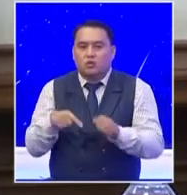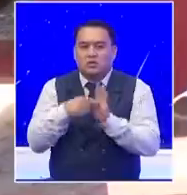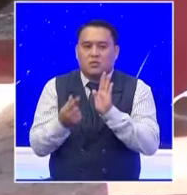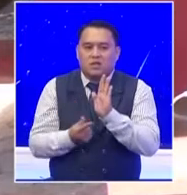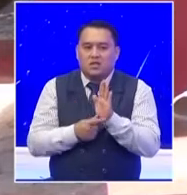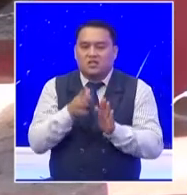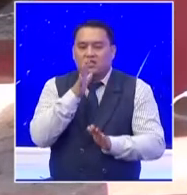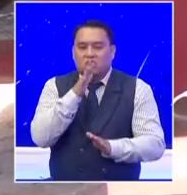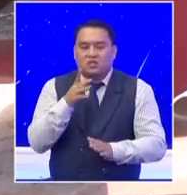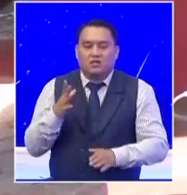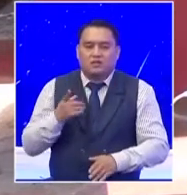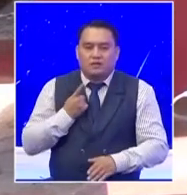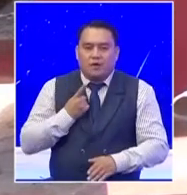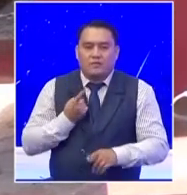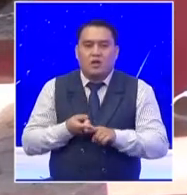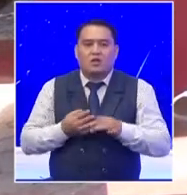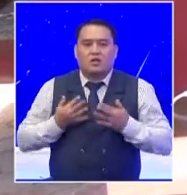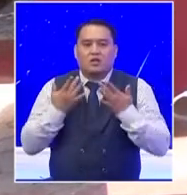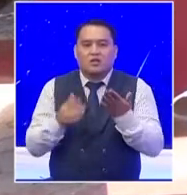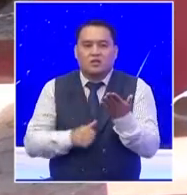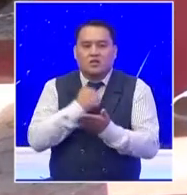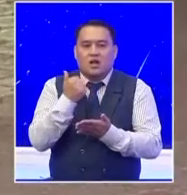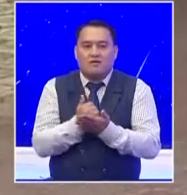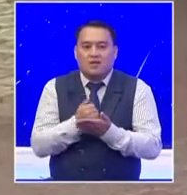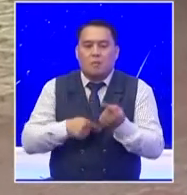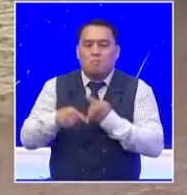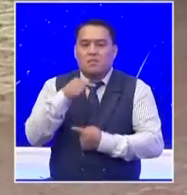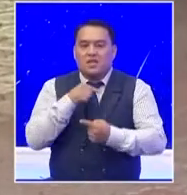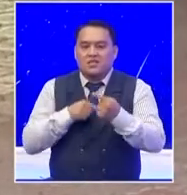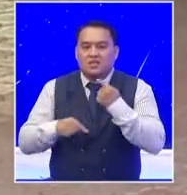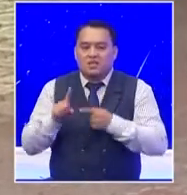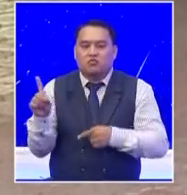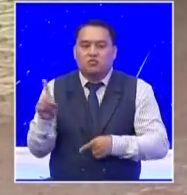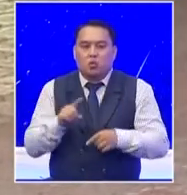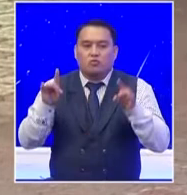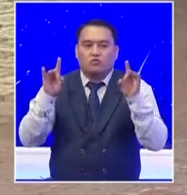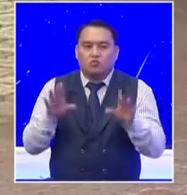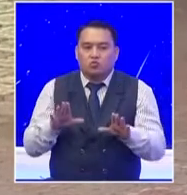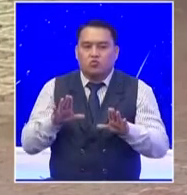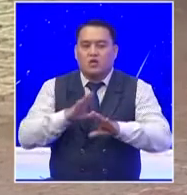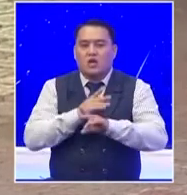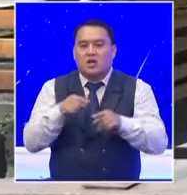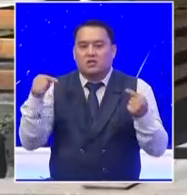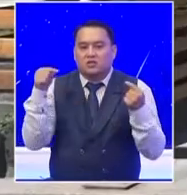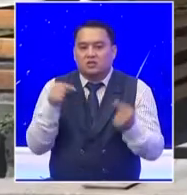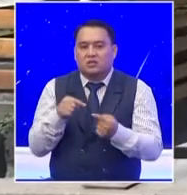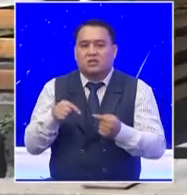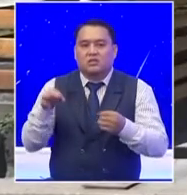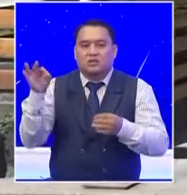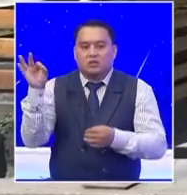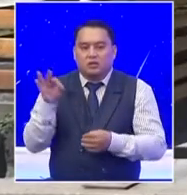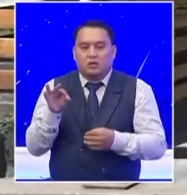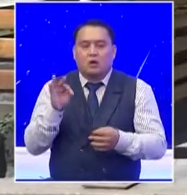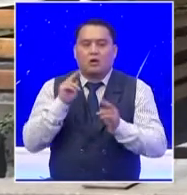числа. Самое главное требование к представителям малого и среднего бизнеса. В случае, если объект соответствует всем санитарным нормам,